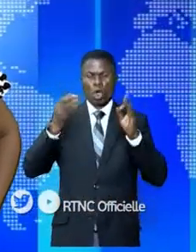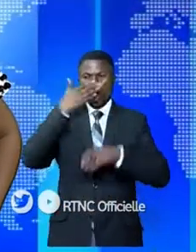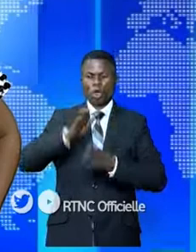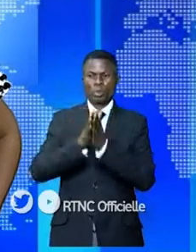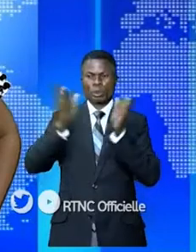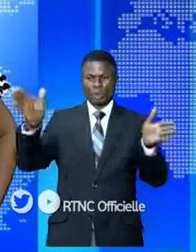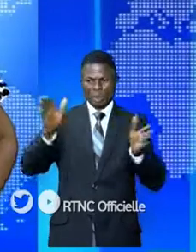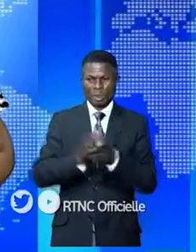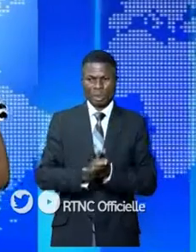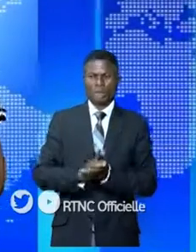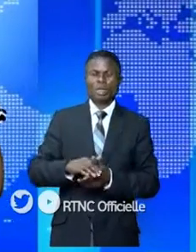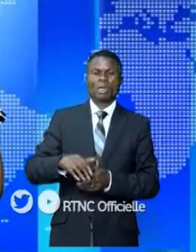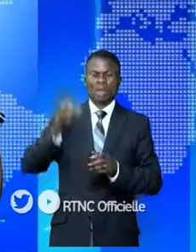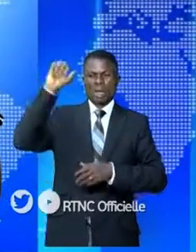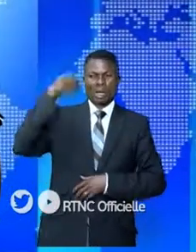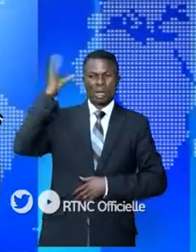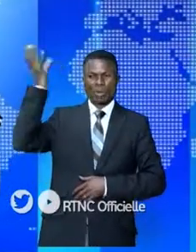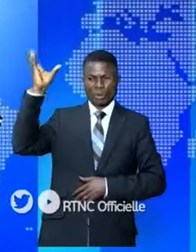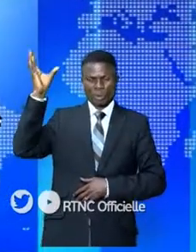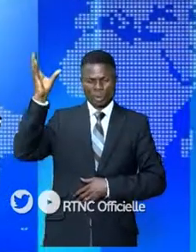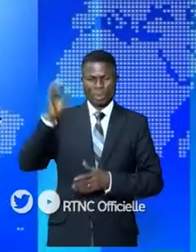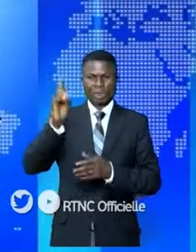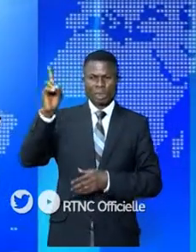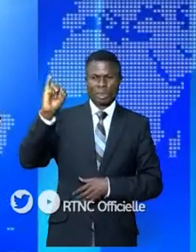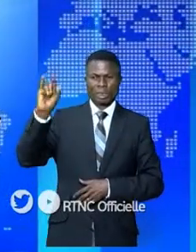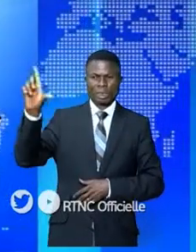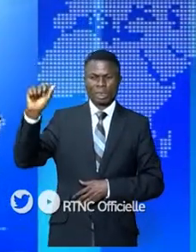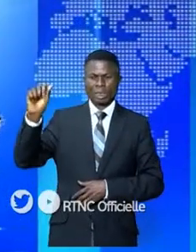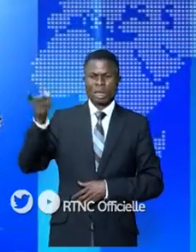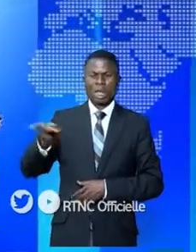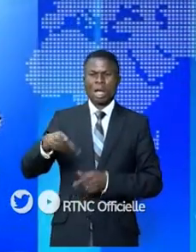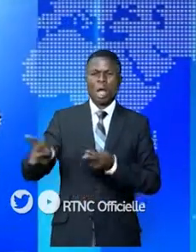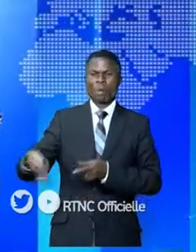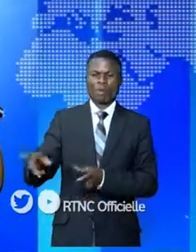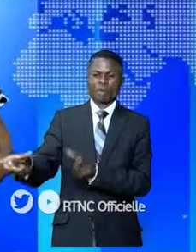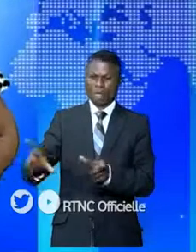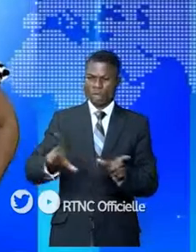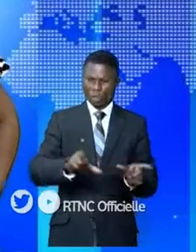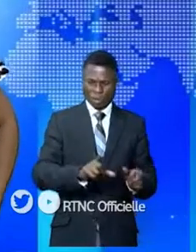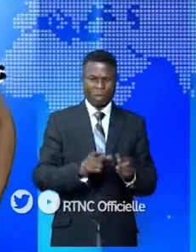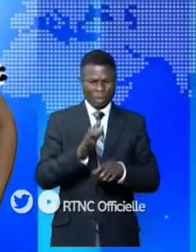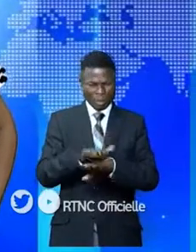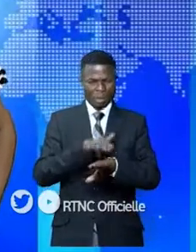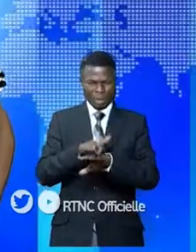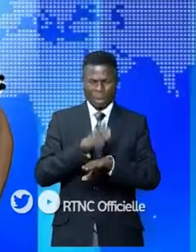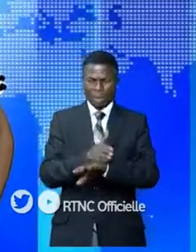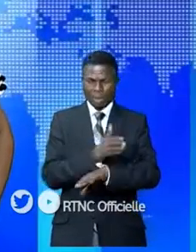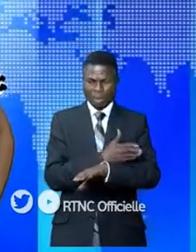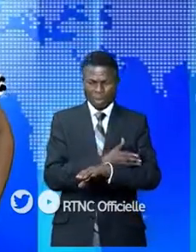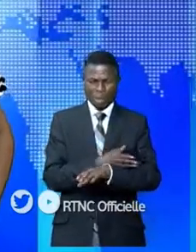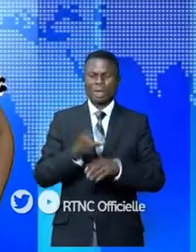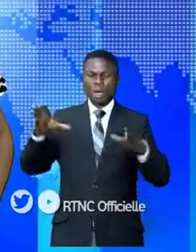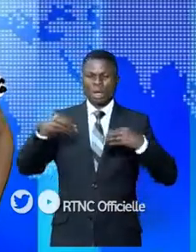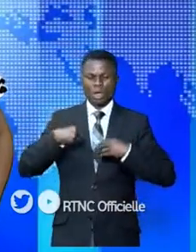de Mwangeji, à la prison centrale de Dilala, nous sommes dans la province du Lualaba, avancent à pas des géants. Confirmation du gouverneur